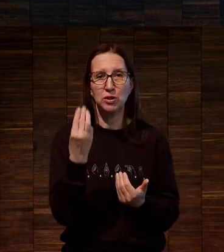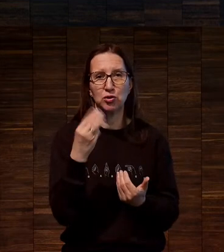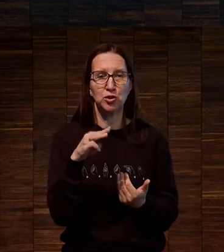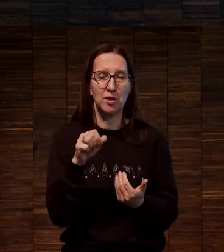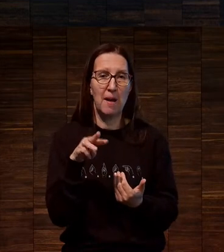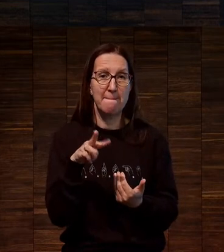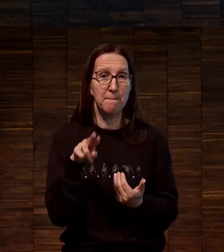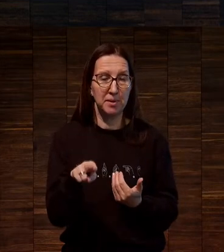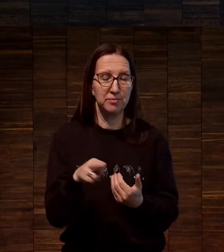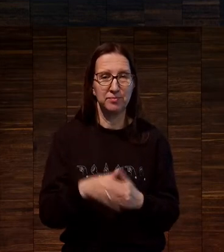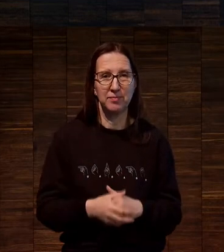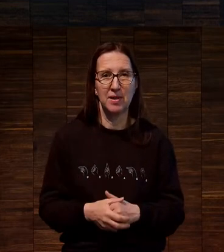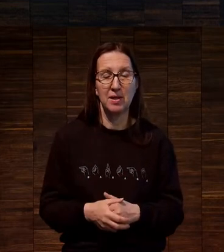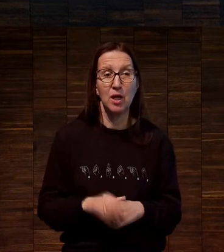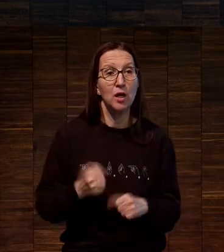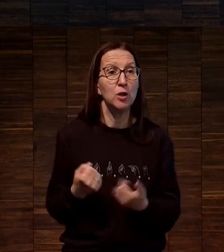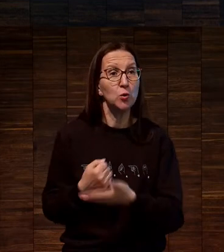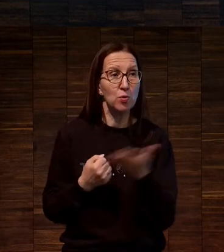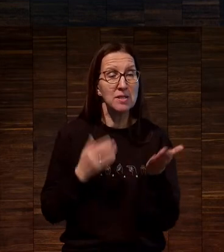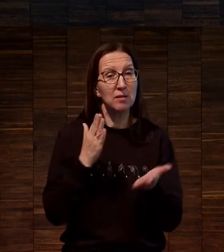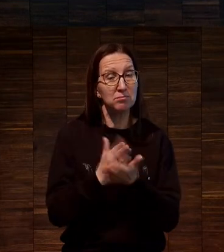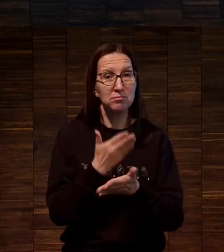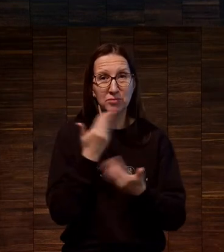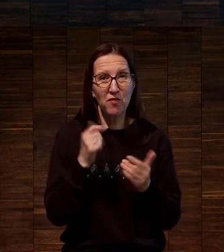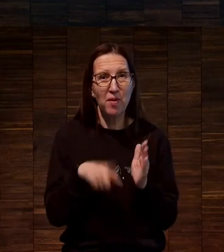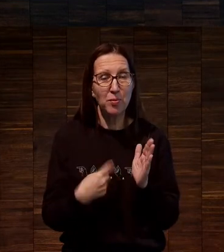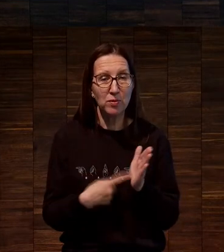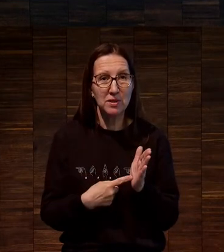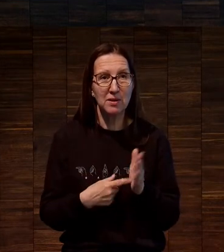Хорошо. Друзья, есть ли у вас вопросы